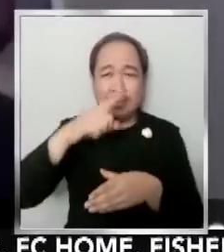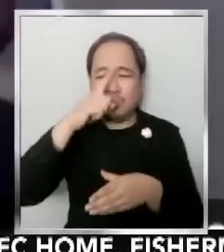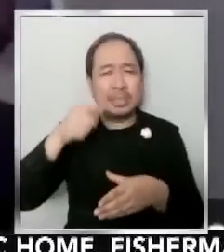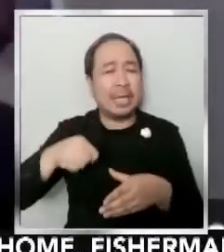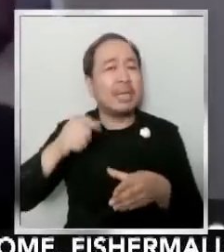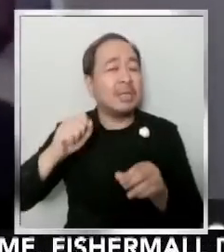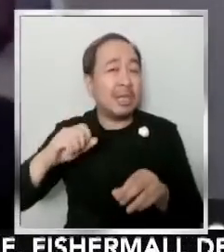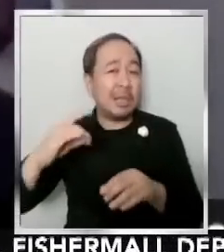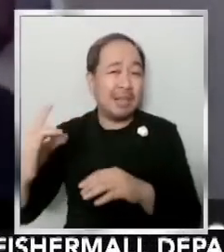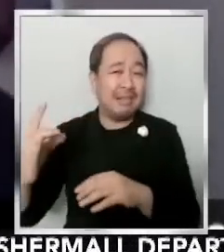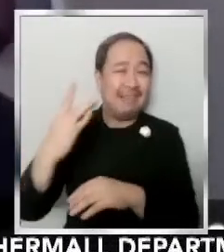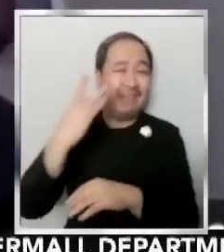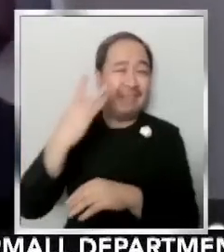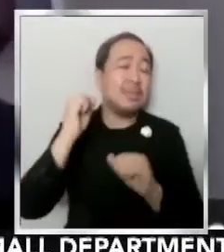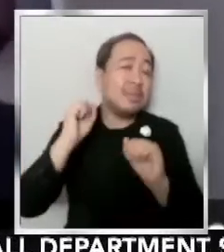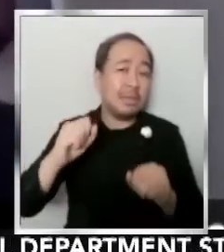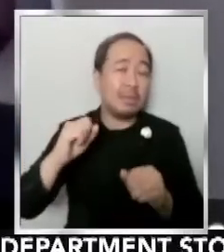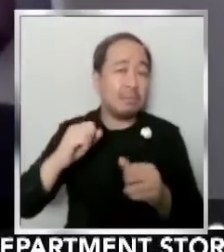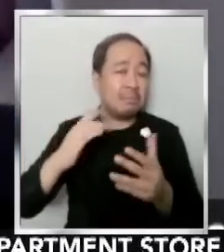Chinese are doing